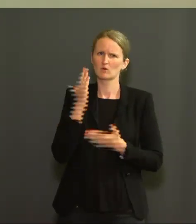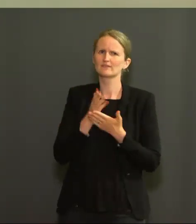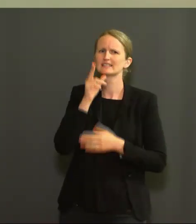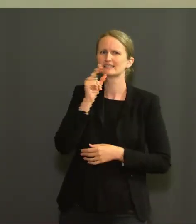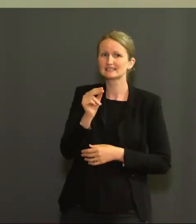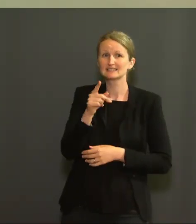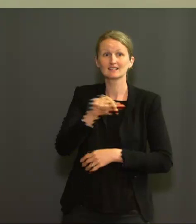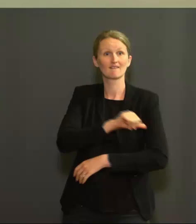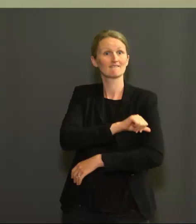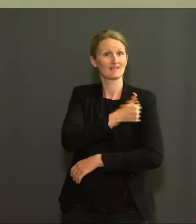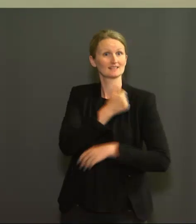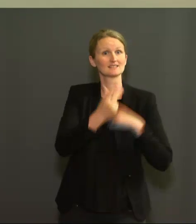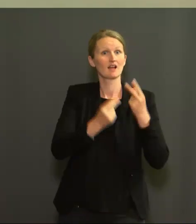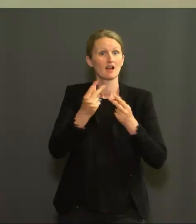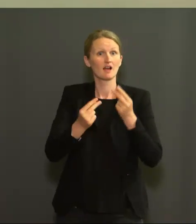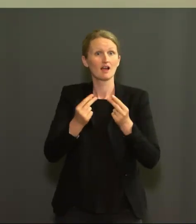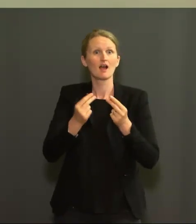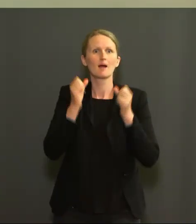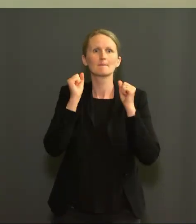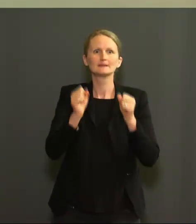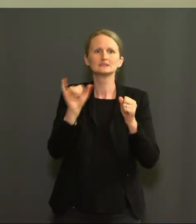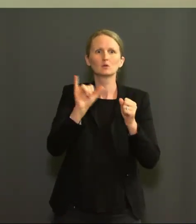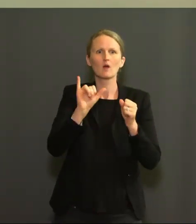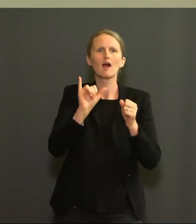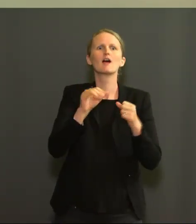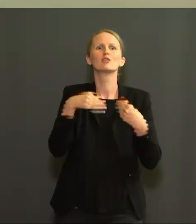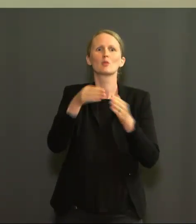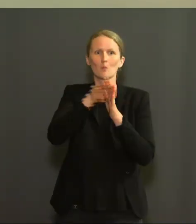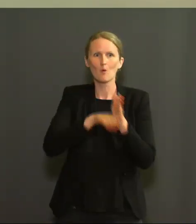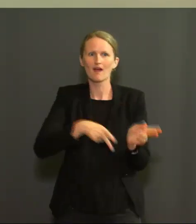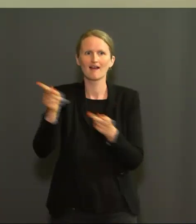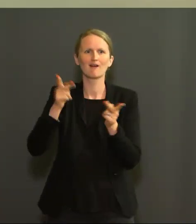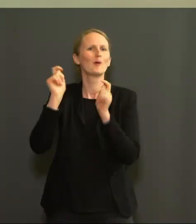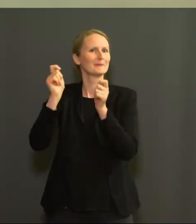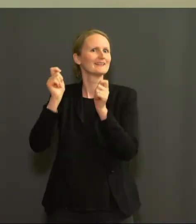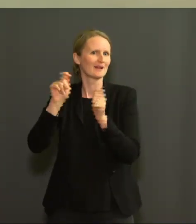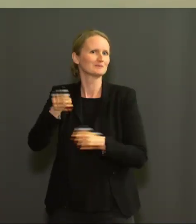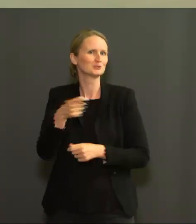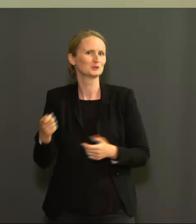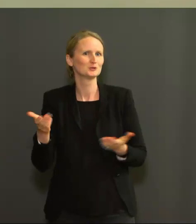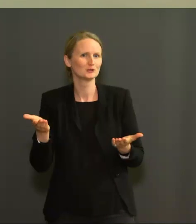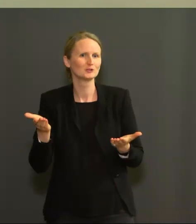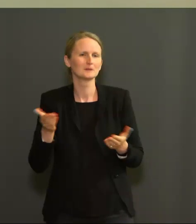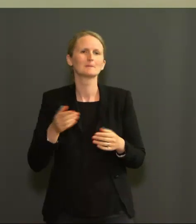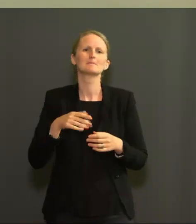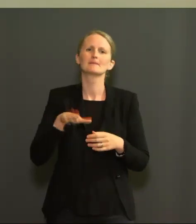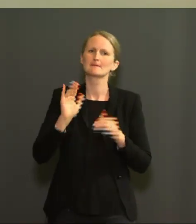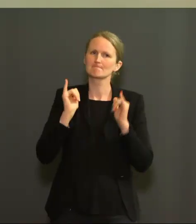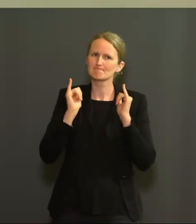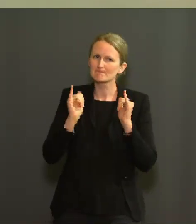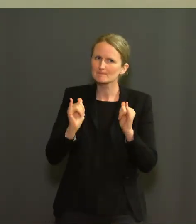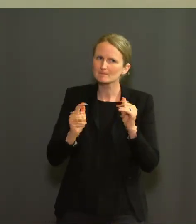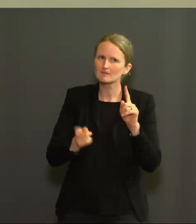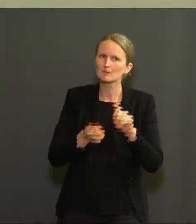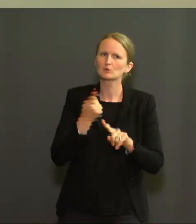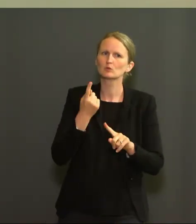qui sont admises à l'hôpital et il est actuellement le plus important de surveiller comme facteur de